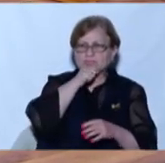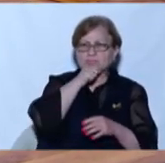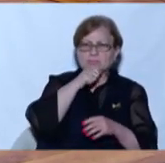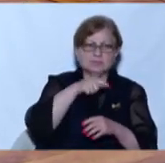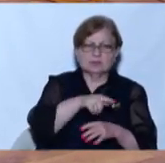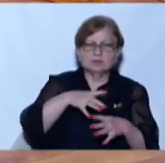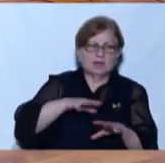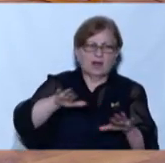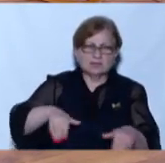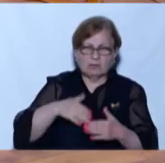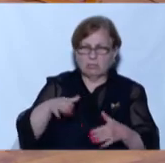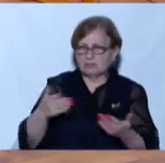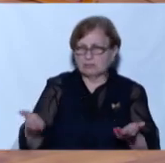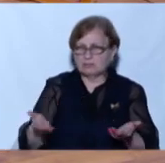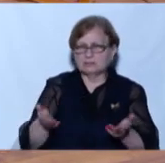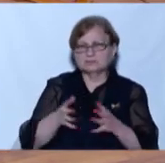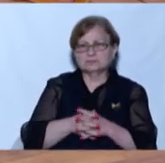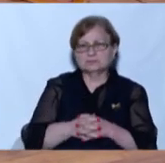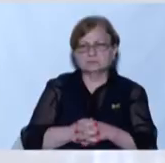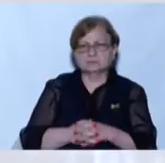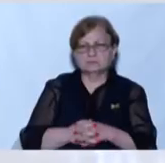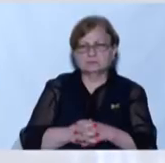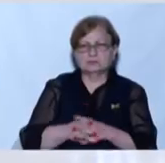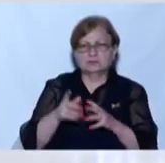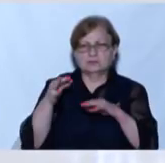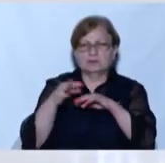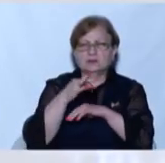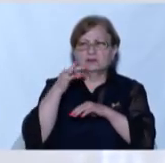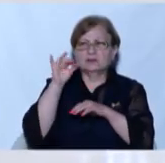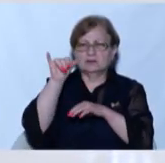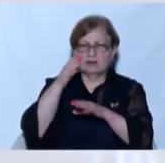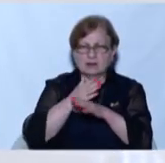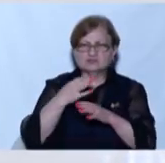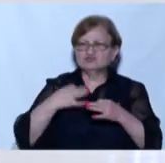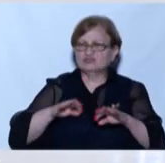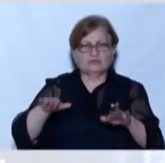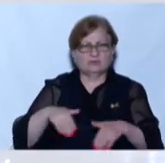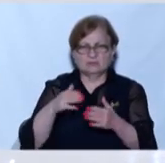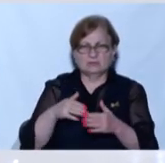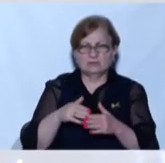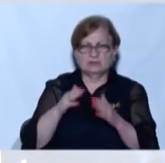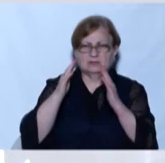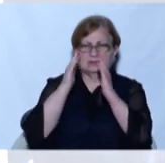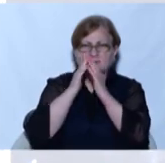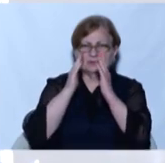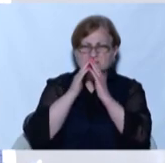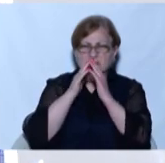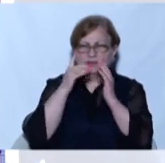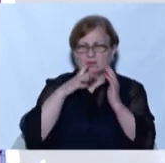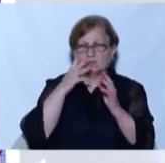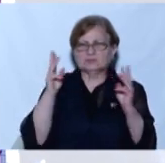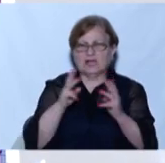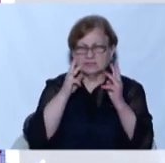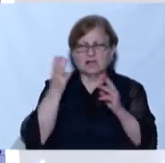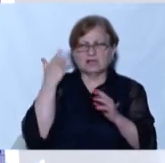არაფერი არეგულება და მეუღლე ყავს მარა შვილი არ ყავს ერთ სახლი ქონდა დაეწვა, მანამდე